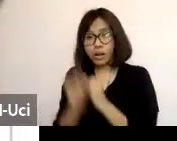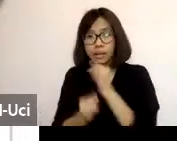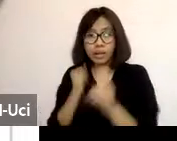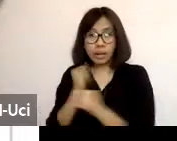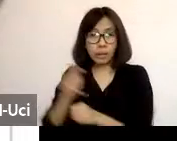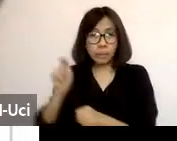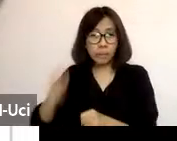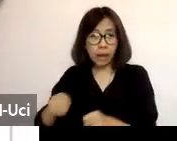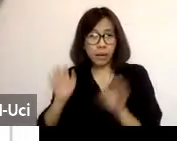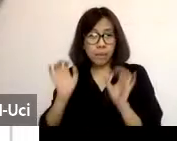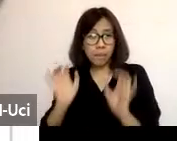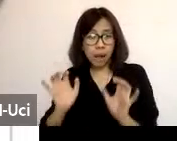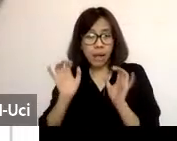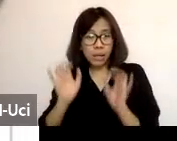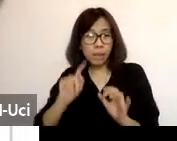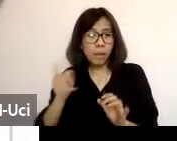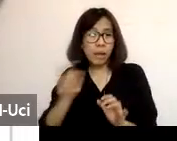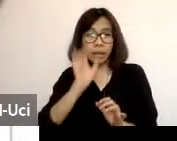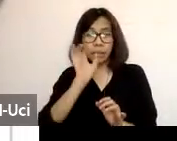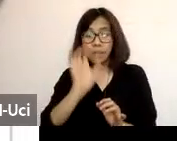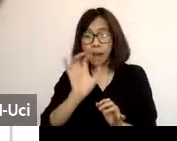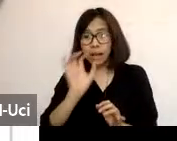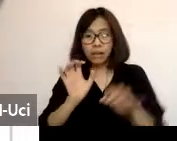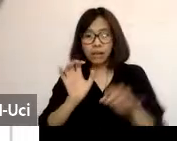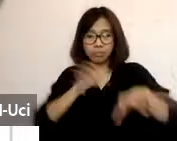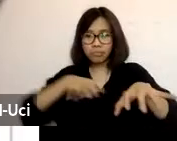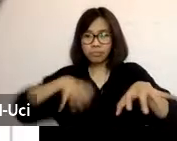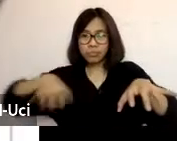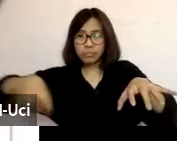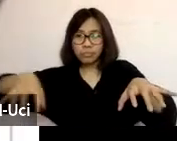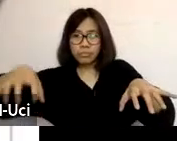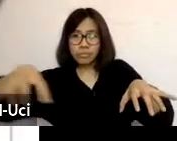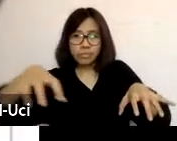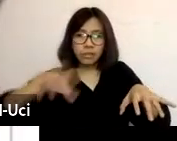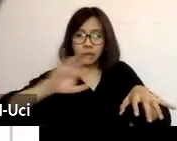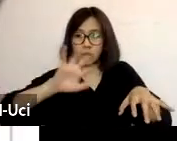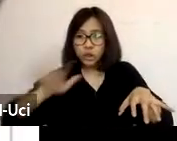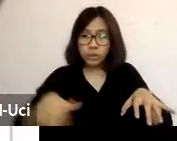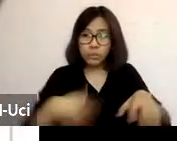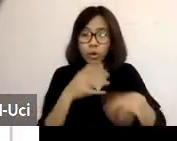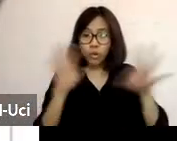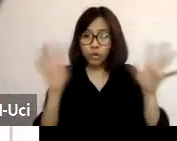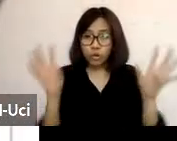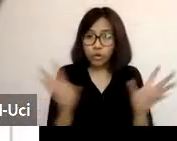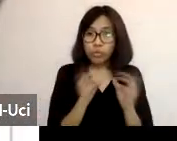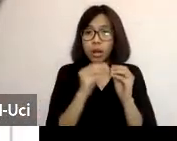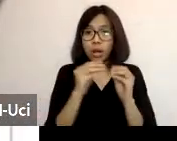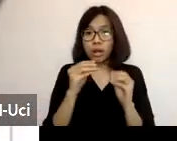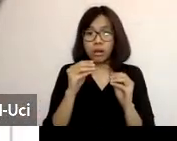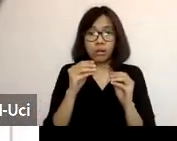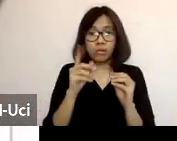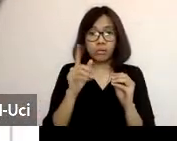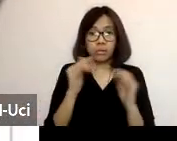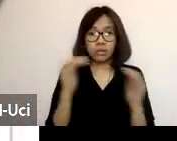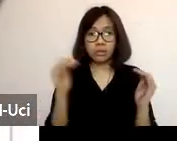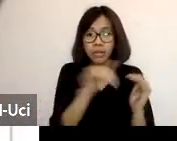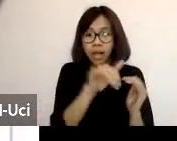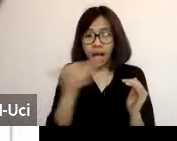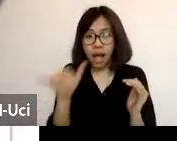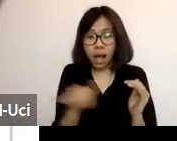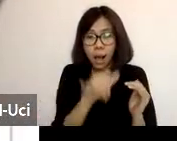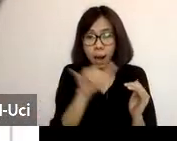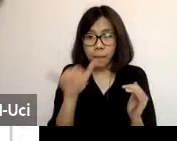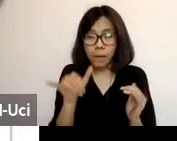ya tidak semua provinsi memiliki apa namanya jumlah pengguna internet cukup